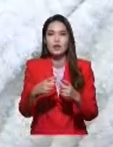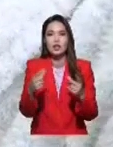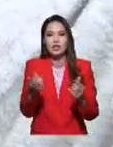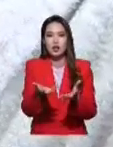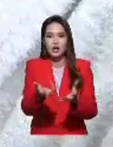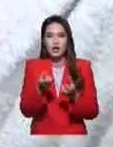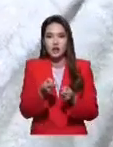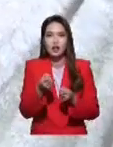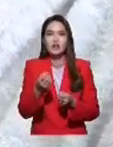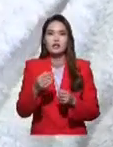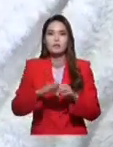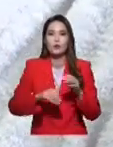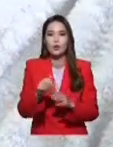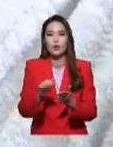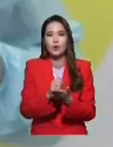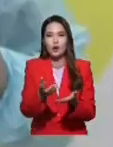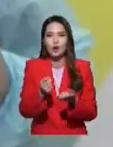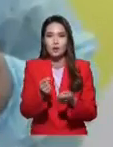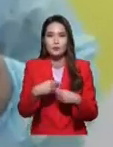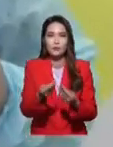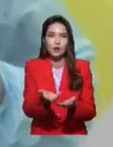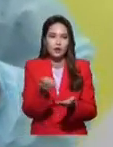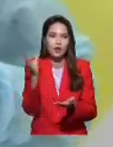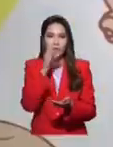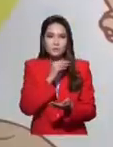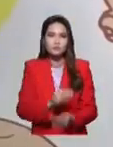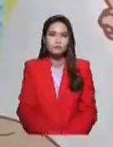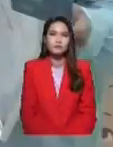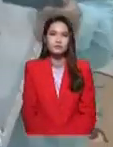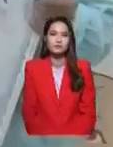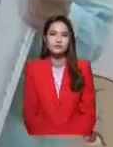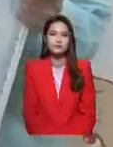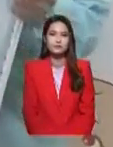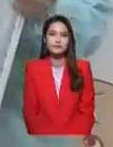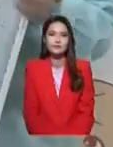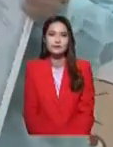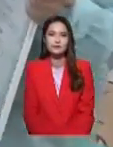баланың туу туралы куәлігін көрсетуі керек. Динара Жақсыбайқызы, Бағлан Жанғозин, Астана Таймс.